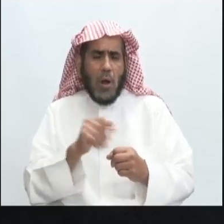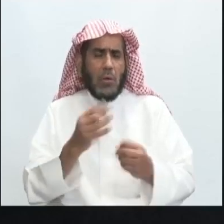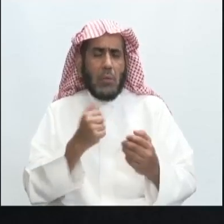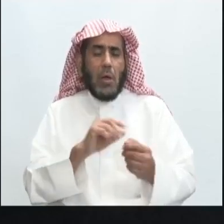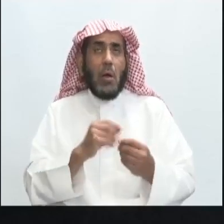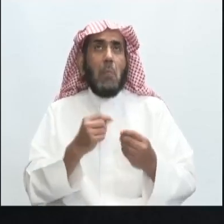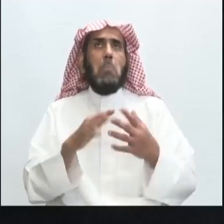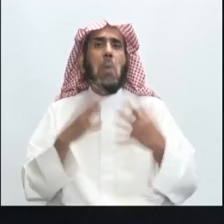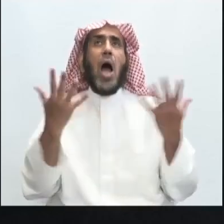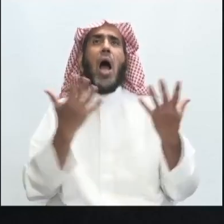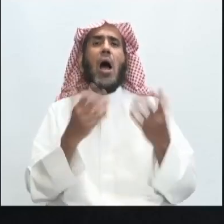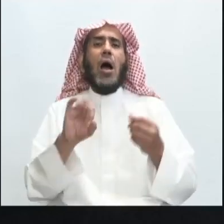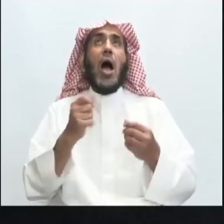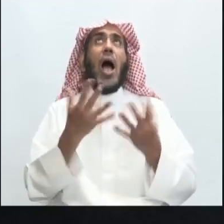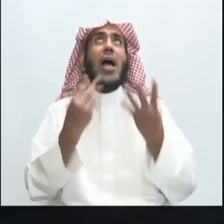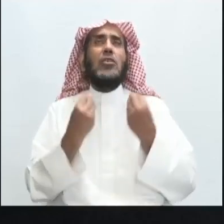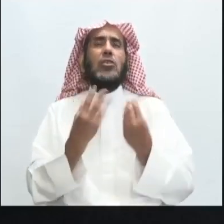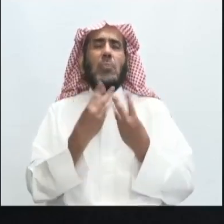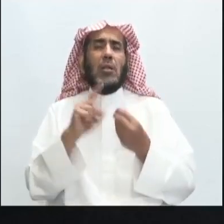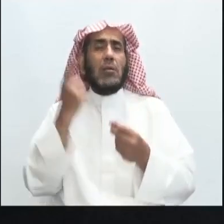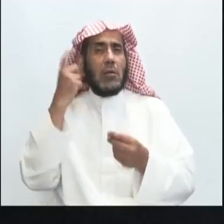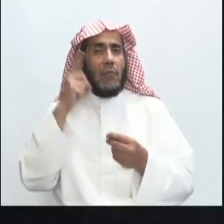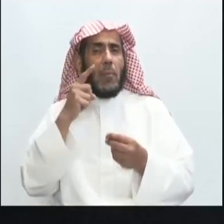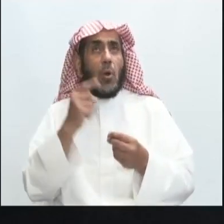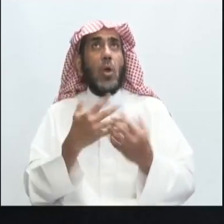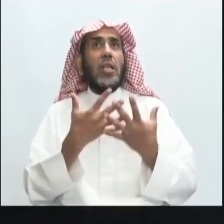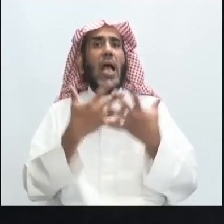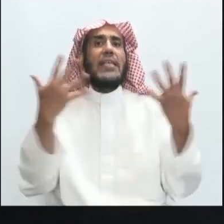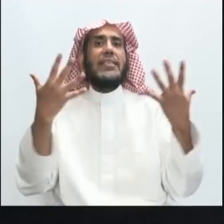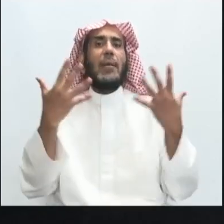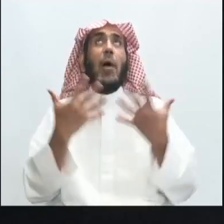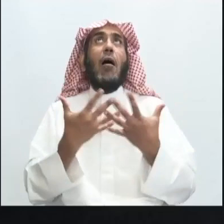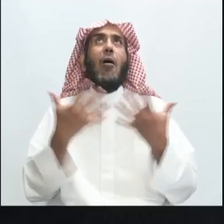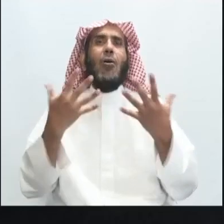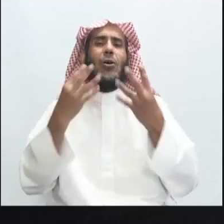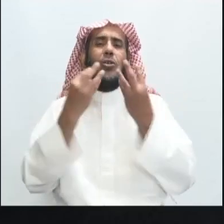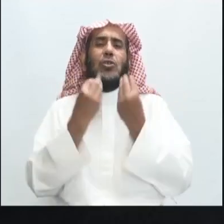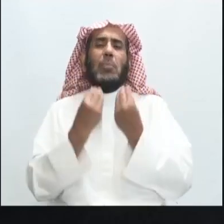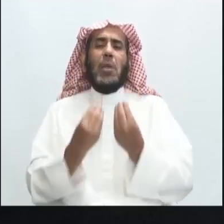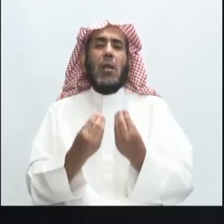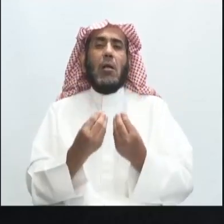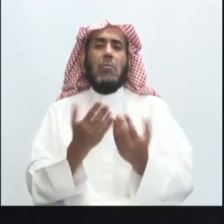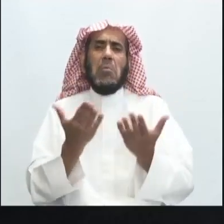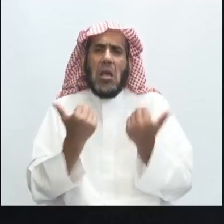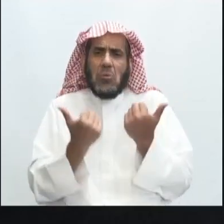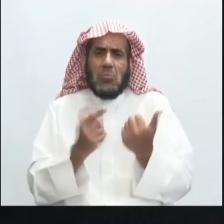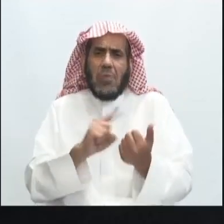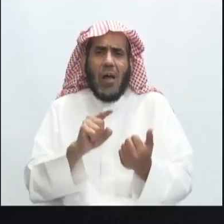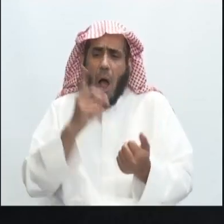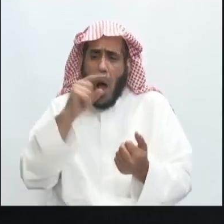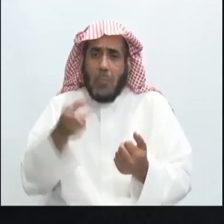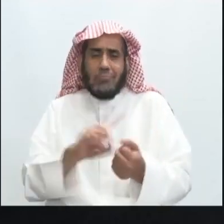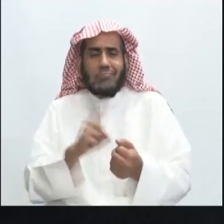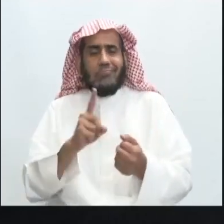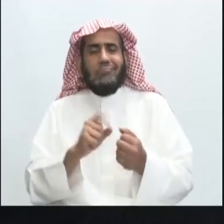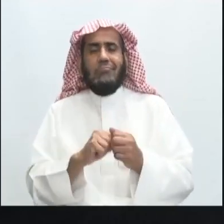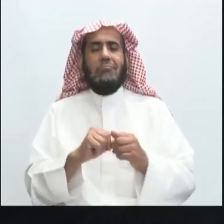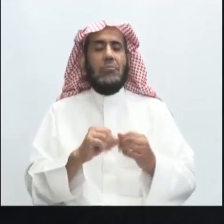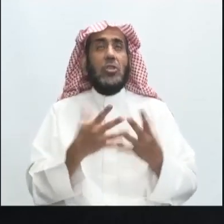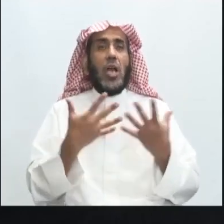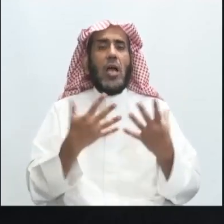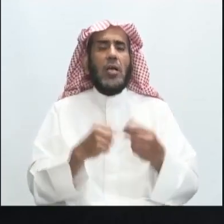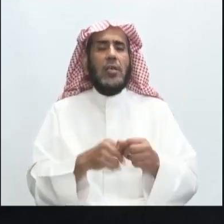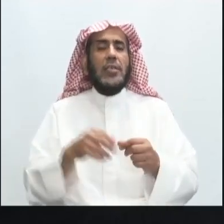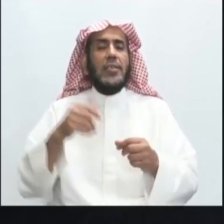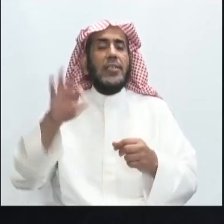ما اجمل الجو فنحن نفهم انه يتعجب من الجمال لكنه لا يطلب شيء في ذلك في ذلك هنا يقال هو